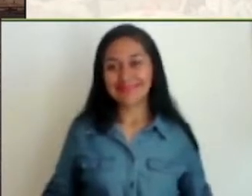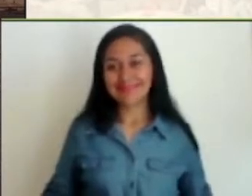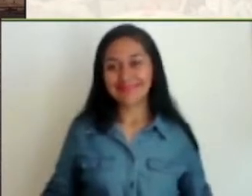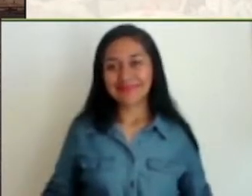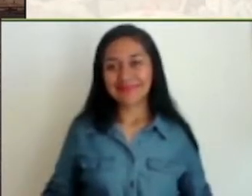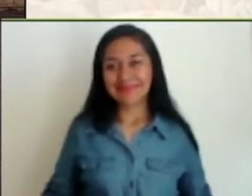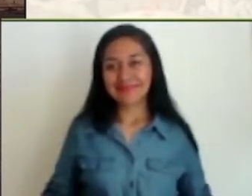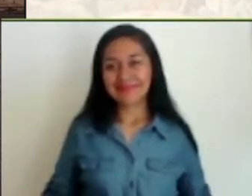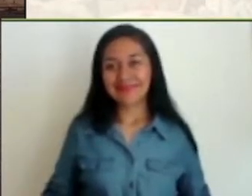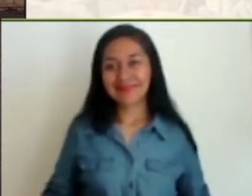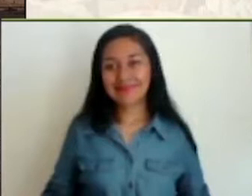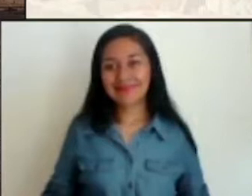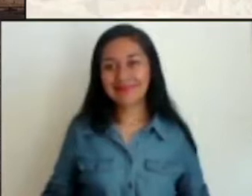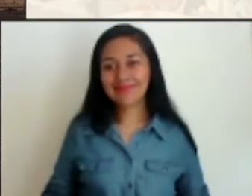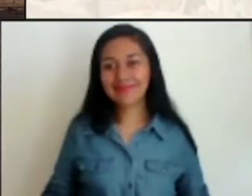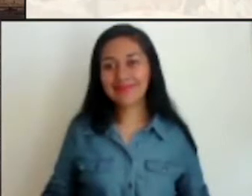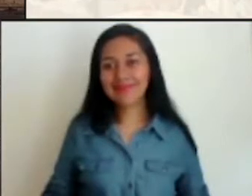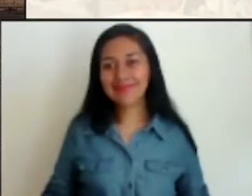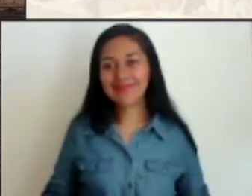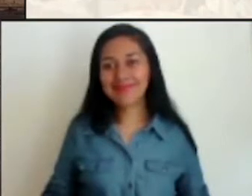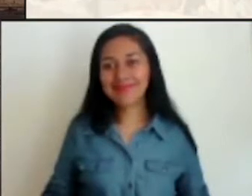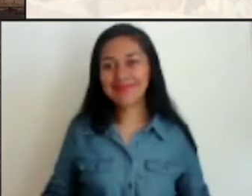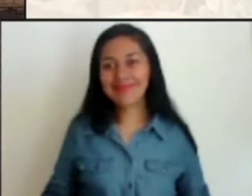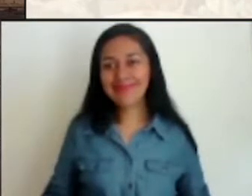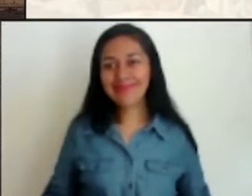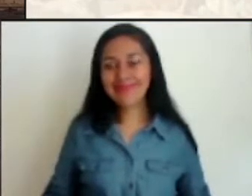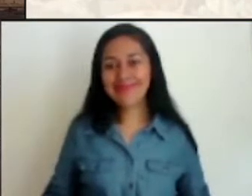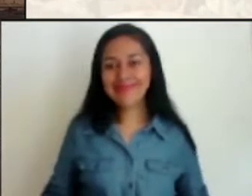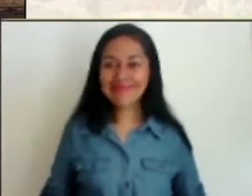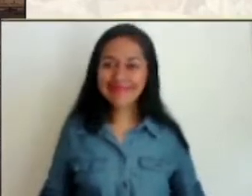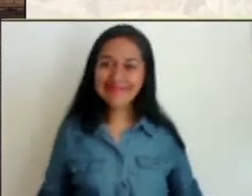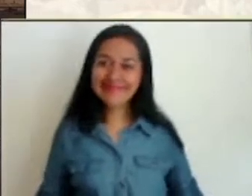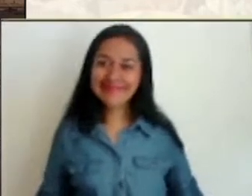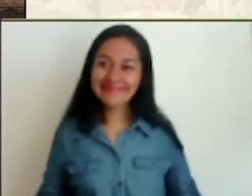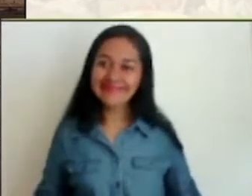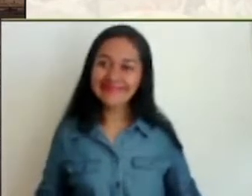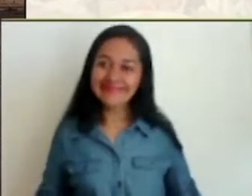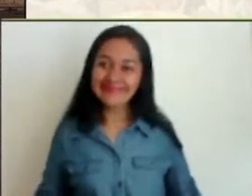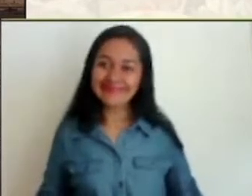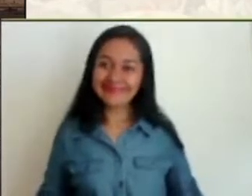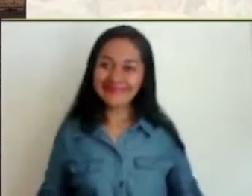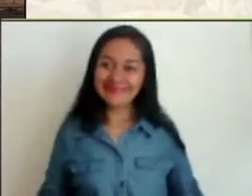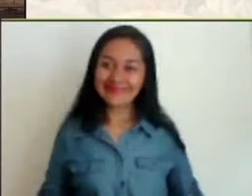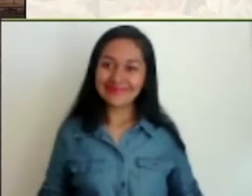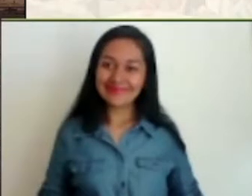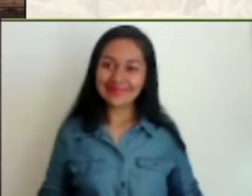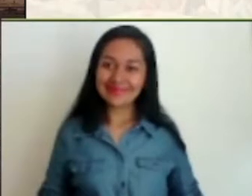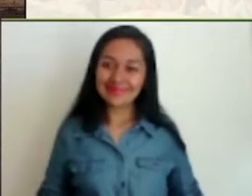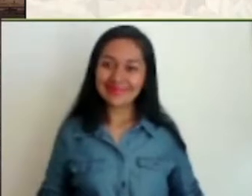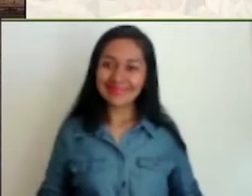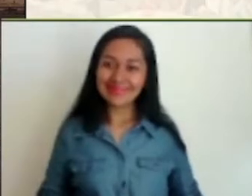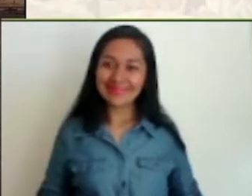Questo fin dalla fine del 300. Chiaramente la loro attuazione comportava rilevanti conseguenze sugli aspetti sociali, tra cui appunto